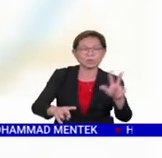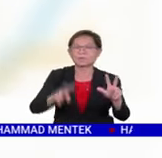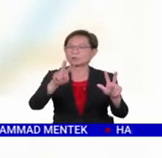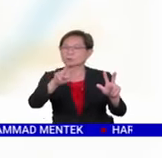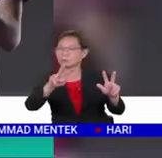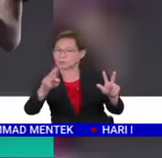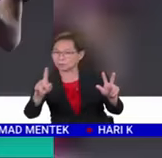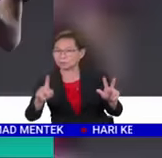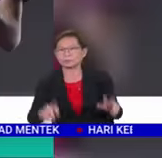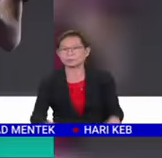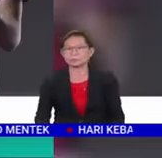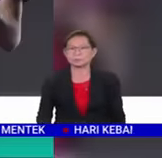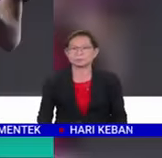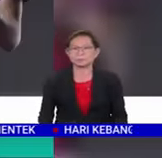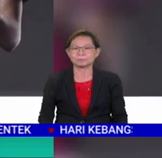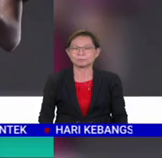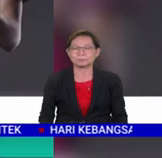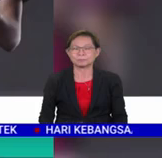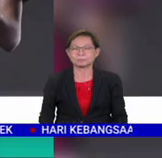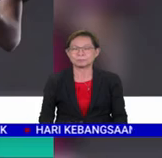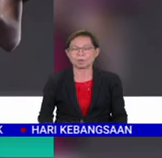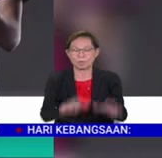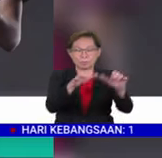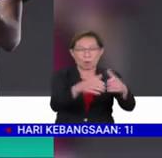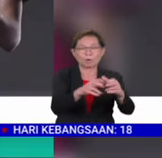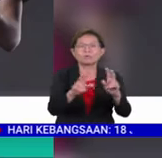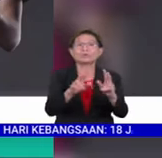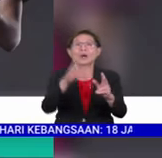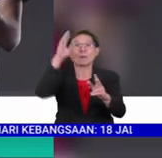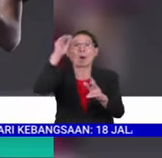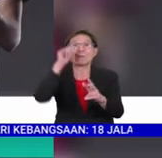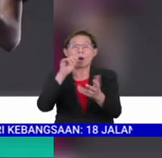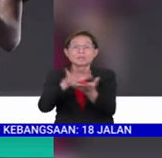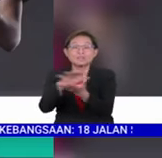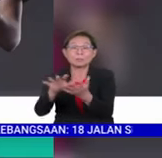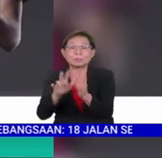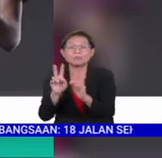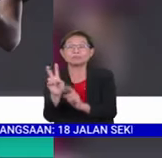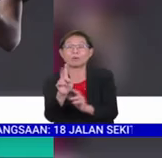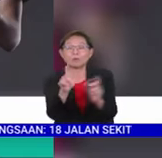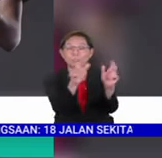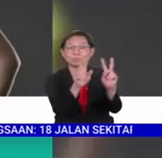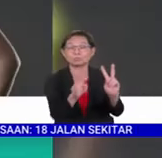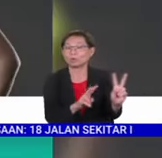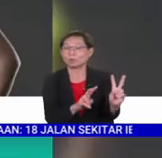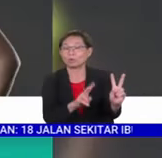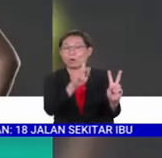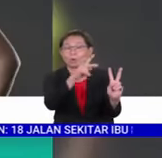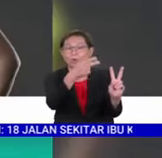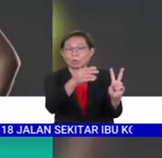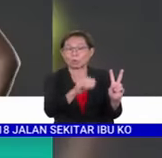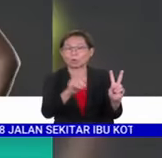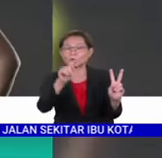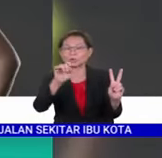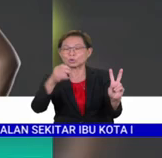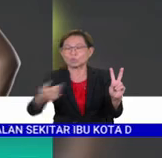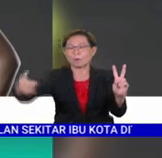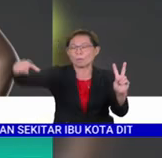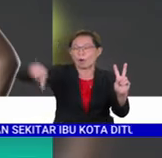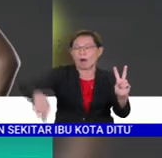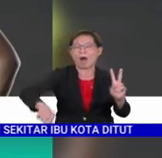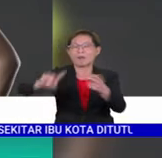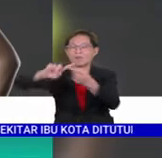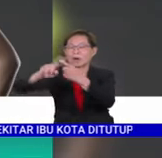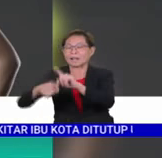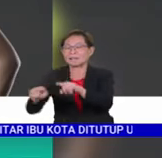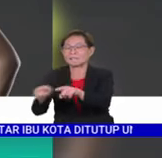23-21. Dalam kategori bergu campuran pula, Hu Panrun dan Toh Yi Wei menewaskan rakan